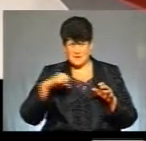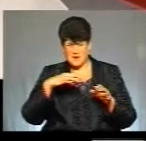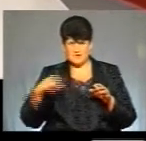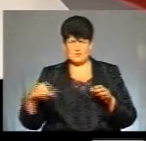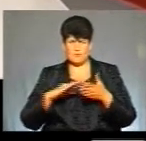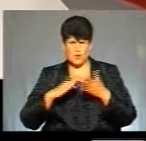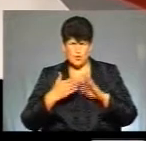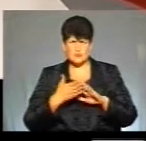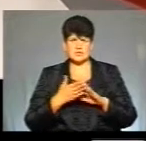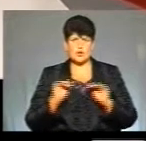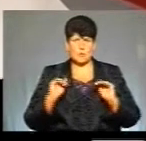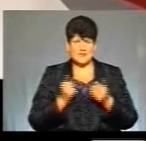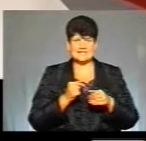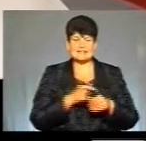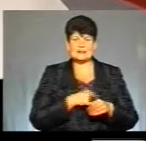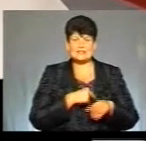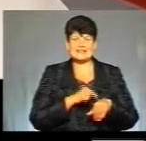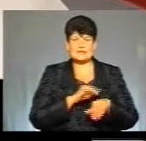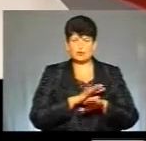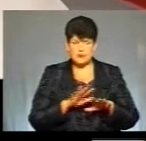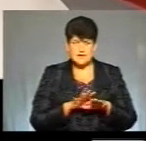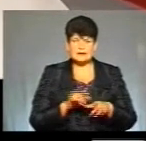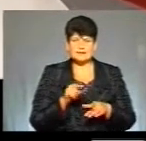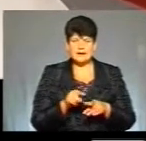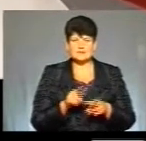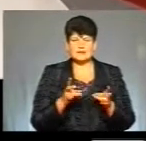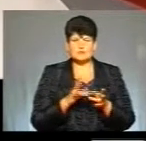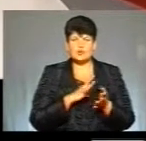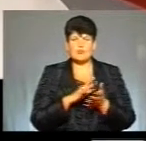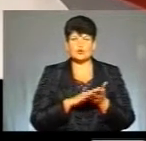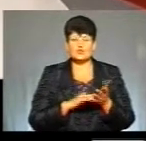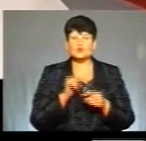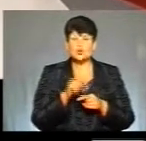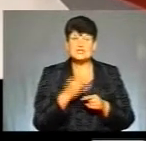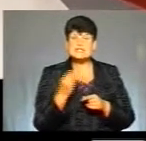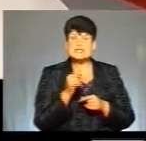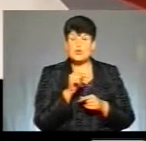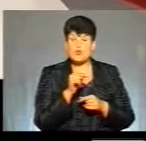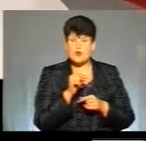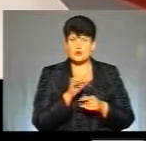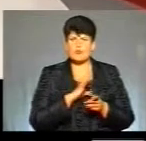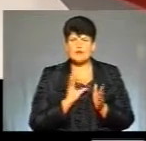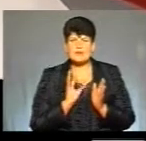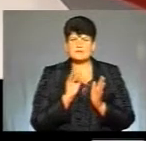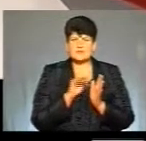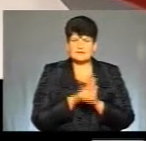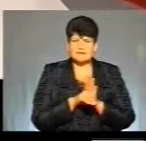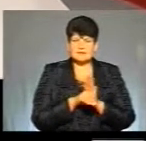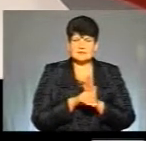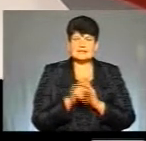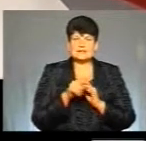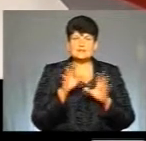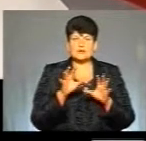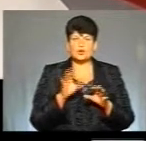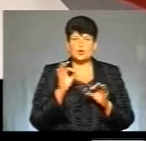обмеживши депутатську недоторканність, треба було відповідно продовжити ту історію, яка була закладена внесеним тим